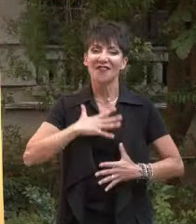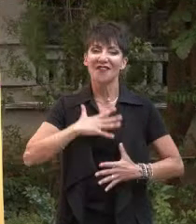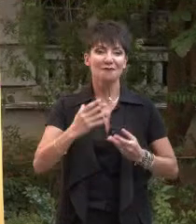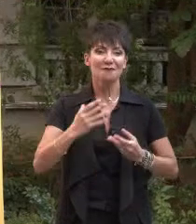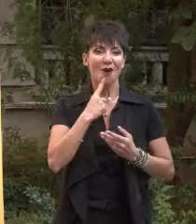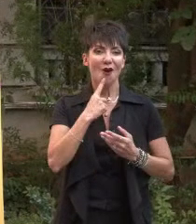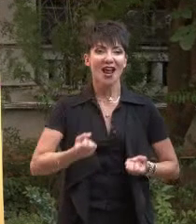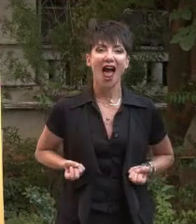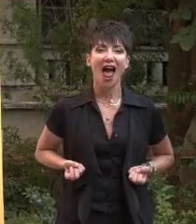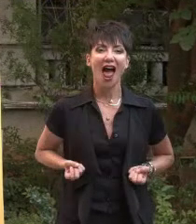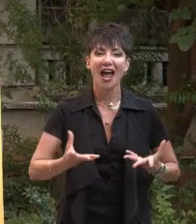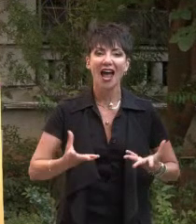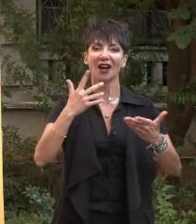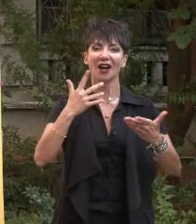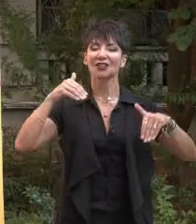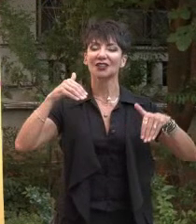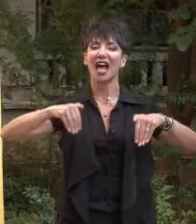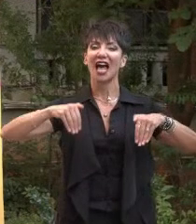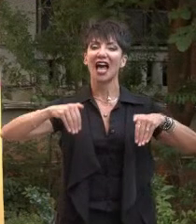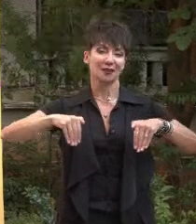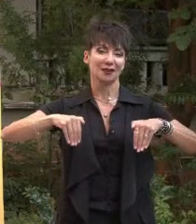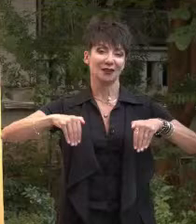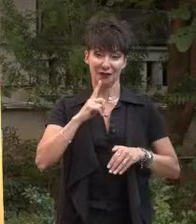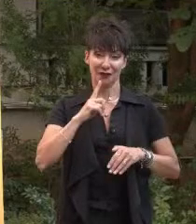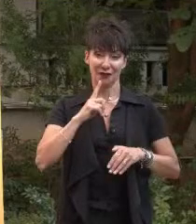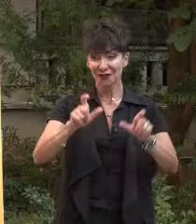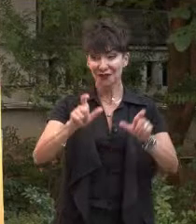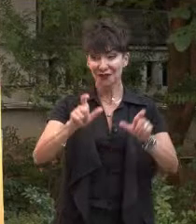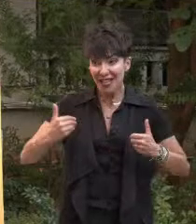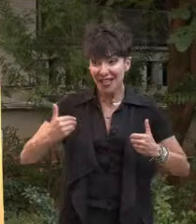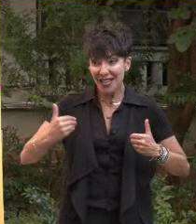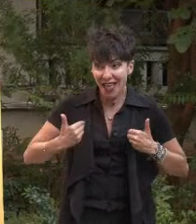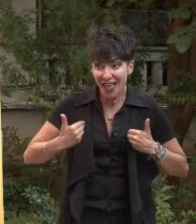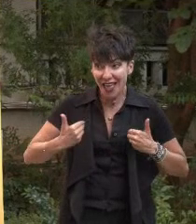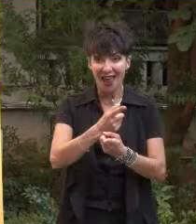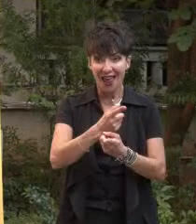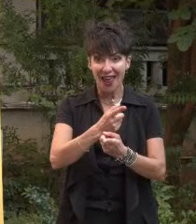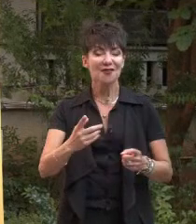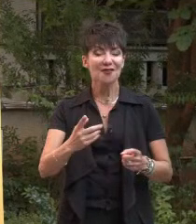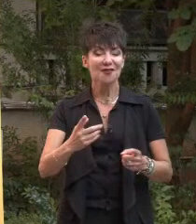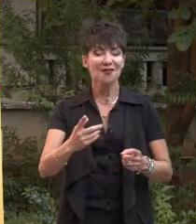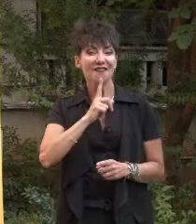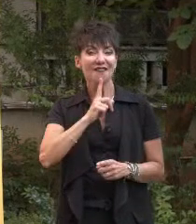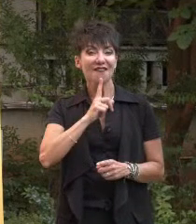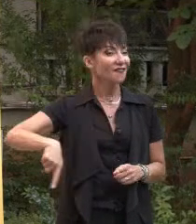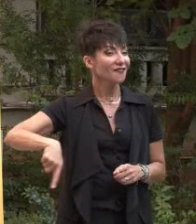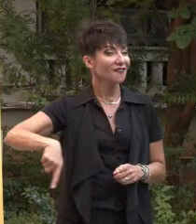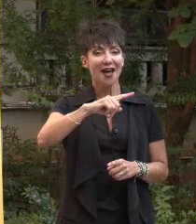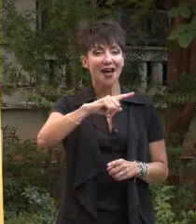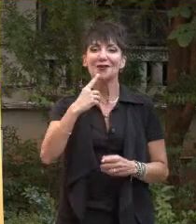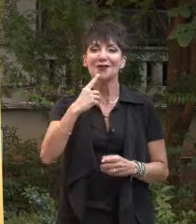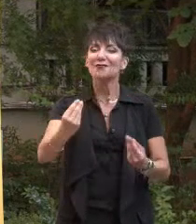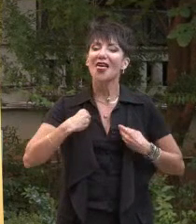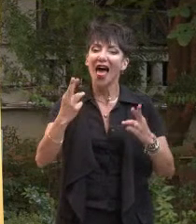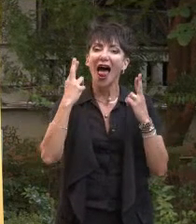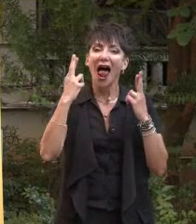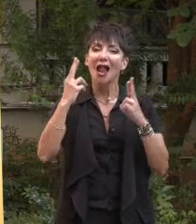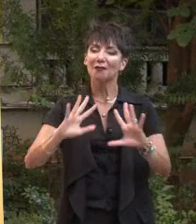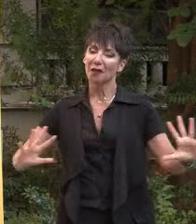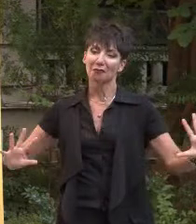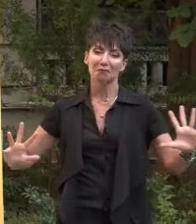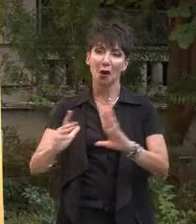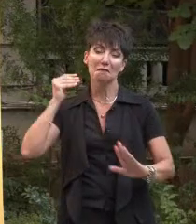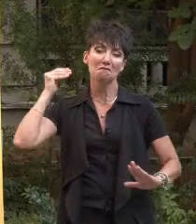να εκφράσω το σεβασμό μου σε αυτά τα νέα παιδιά που αποτελούν για μας την ελπίδα για ένα